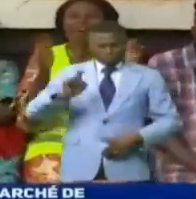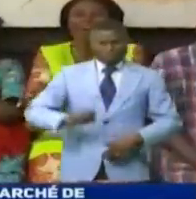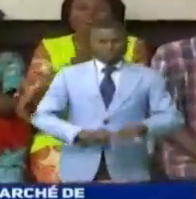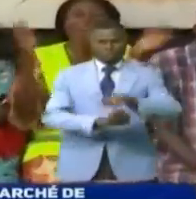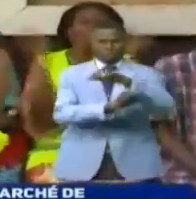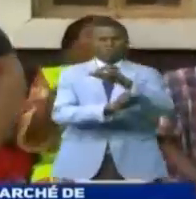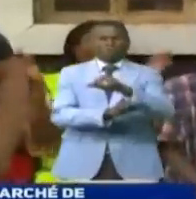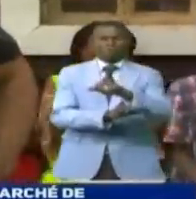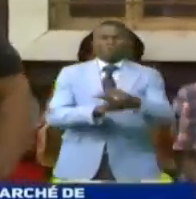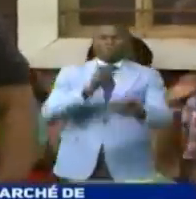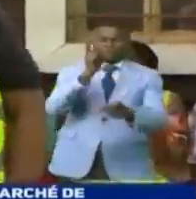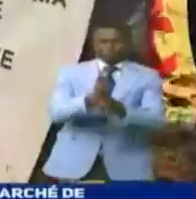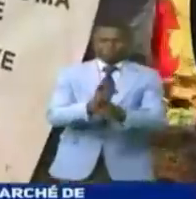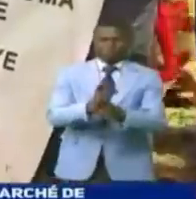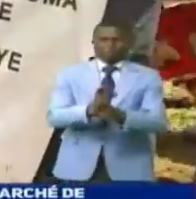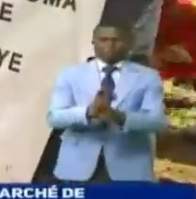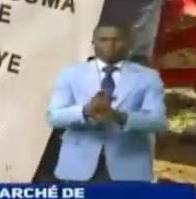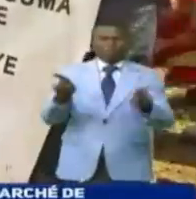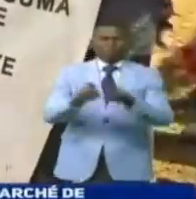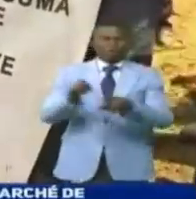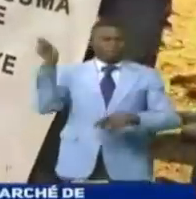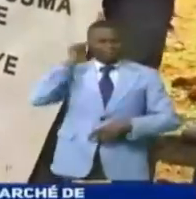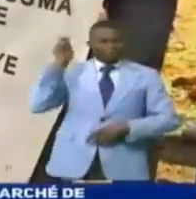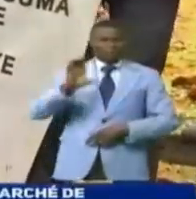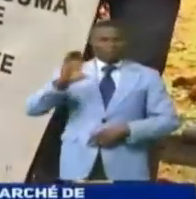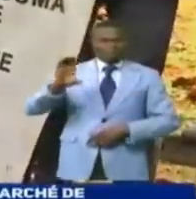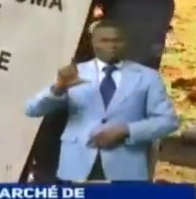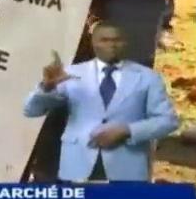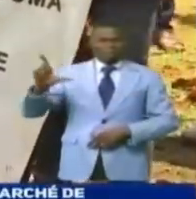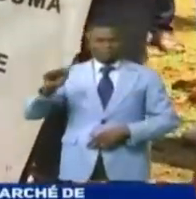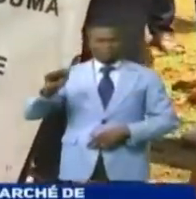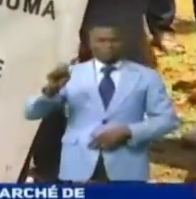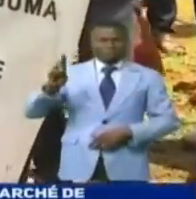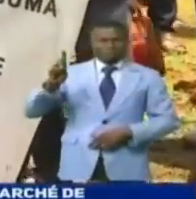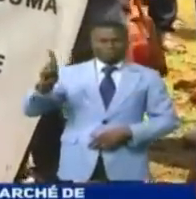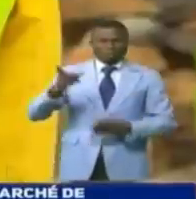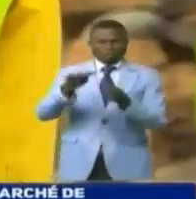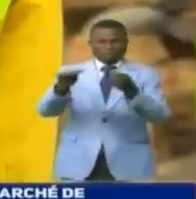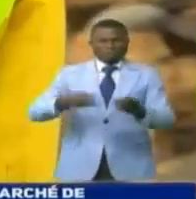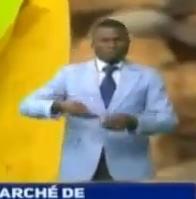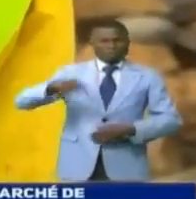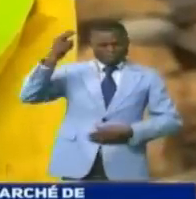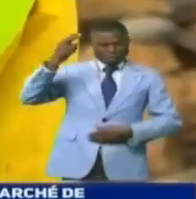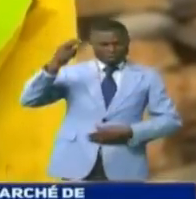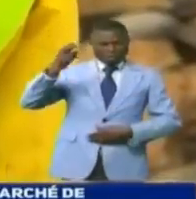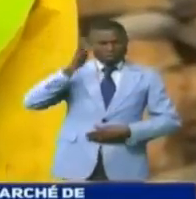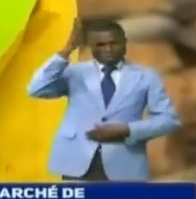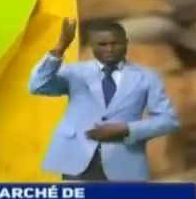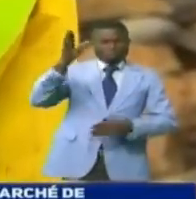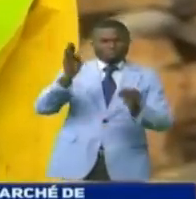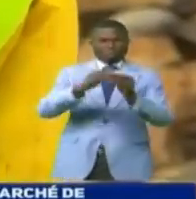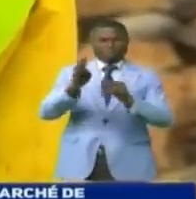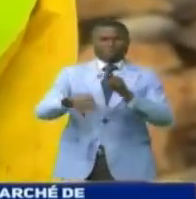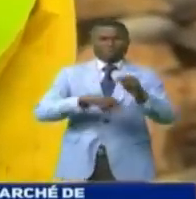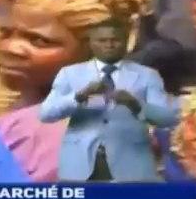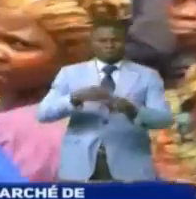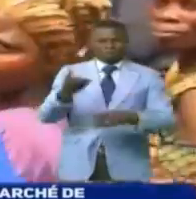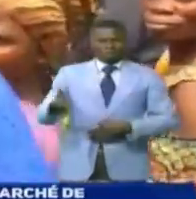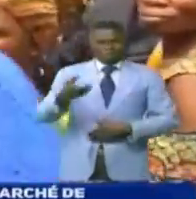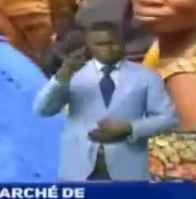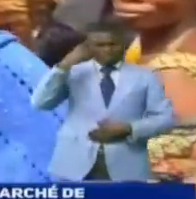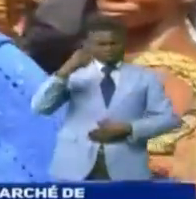des électeurs sûrs, autant que le professeur Claude Nyamugabo a une place garantie à la prochaine Assemblée nationale. Pour